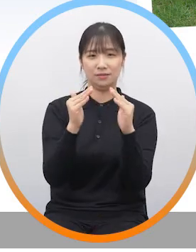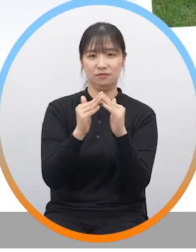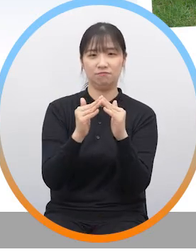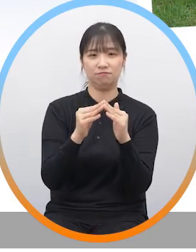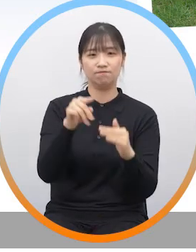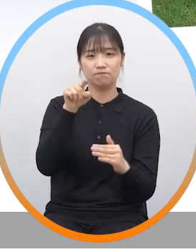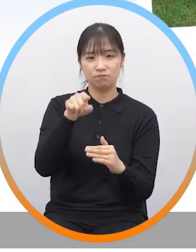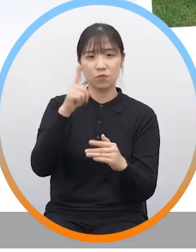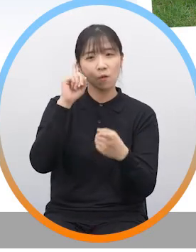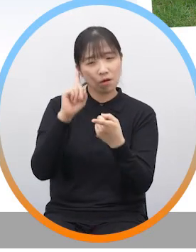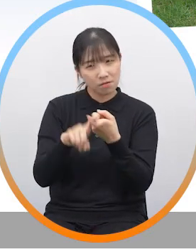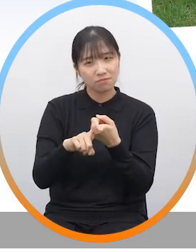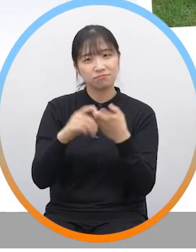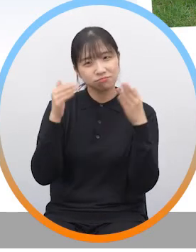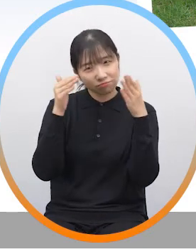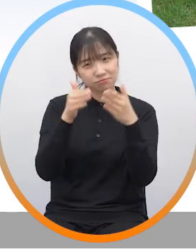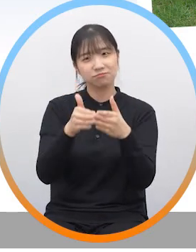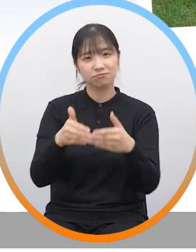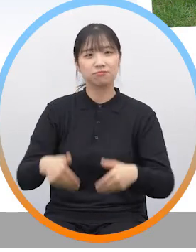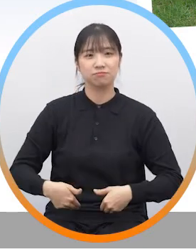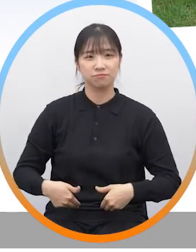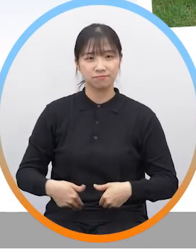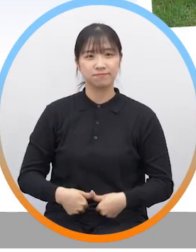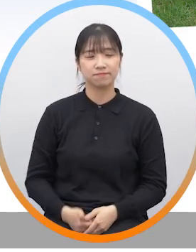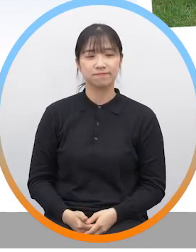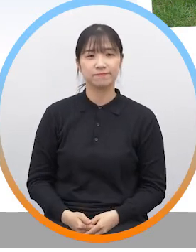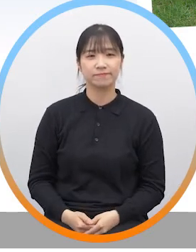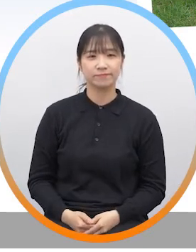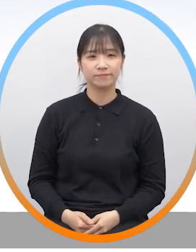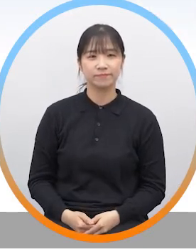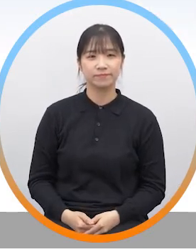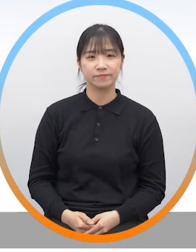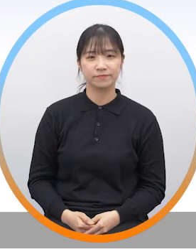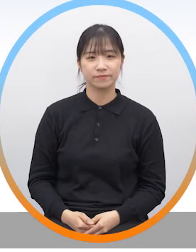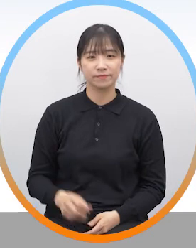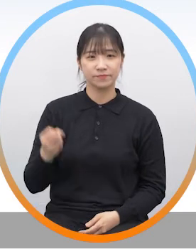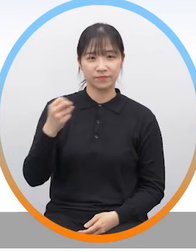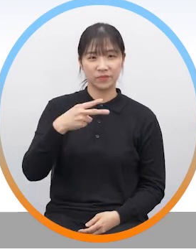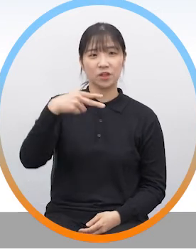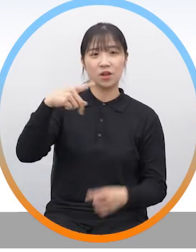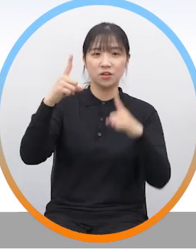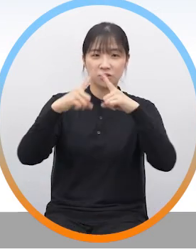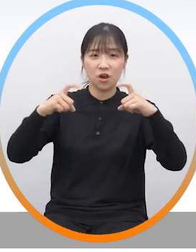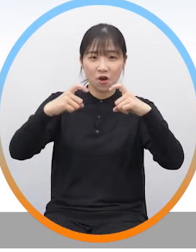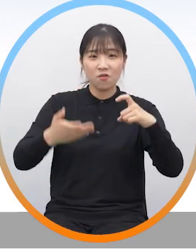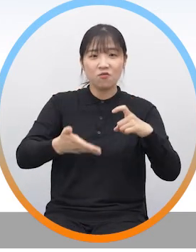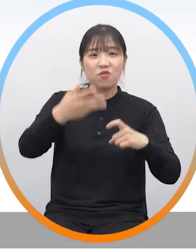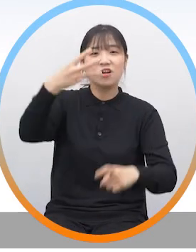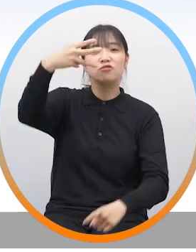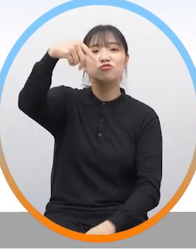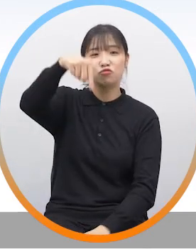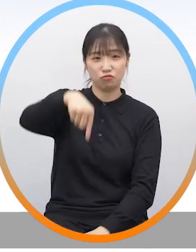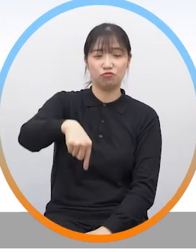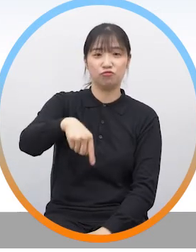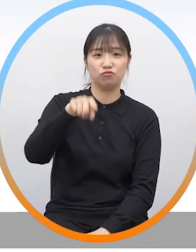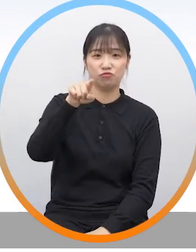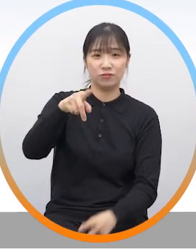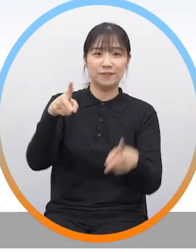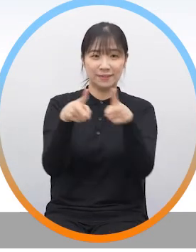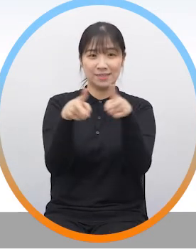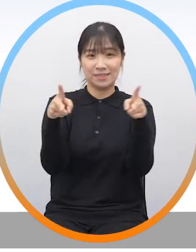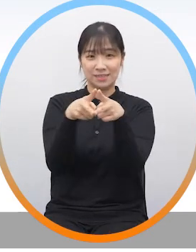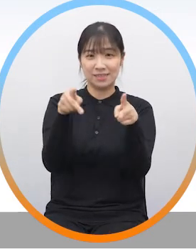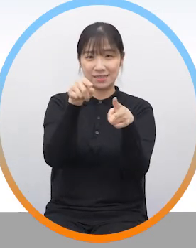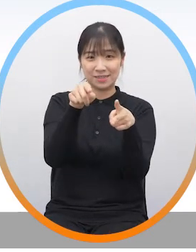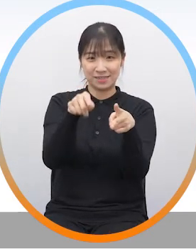초가집들에 우리가 좀 관심을 가져야 될 필요가 있고요. 이제 성 위에 아까 이제 루라고 했습니다. 2층